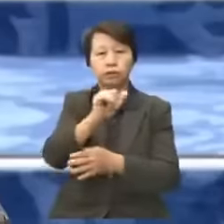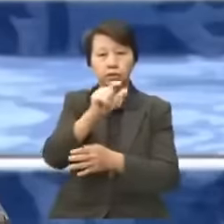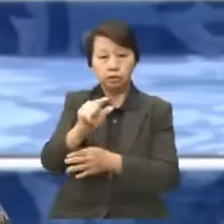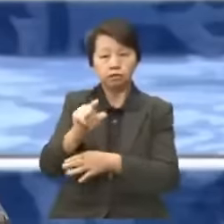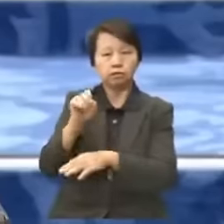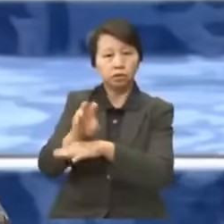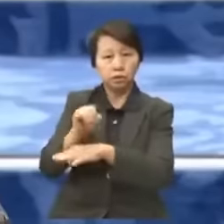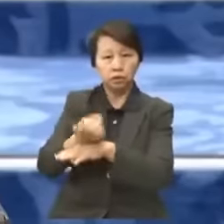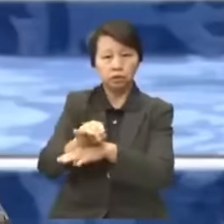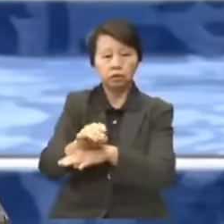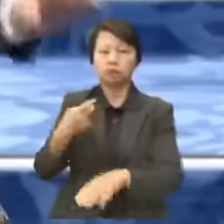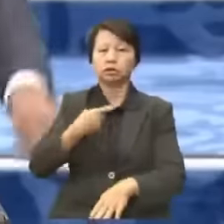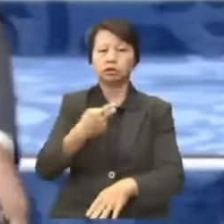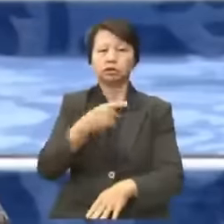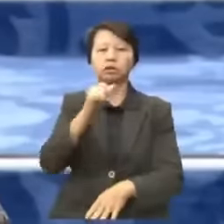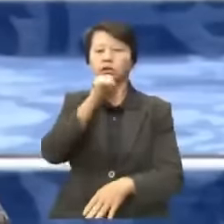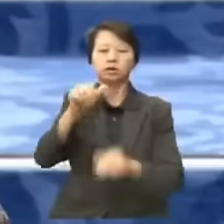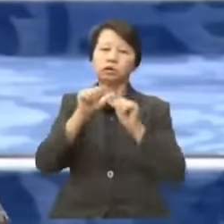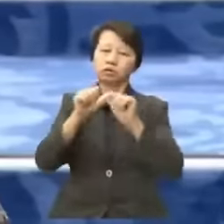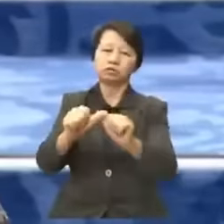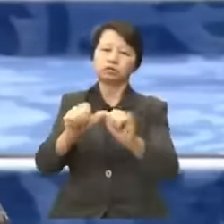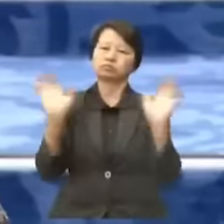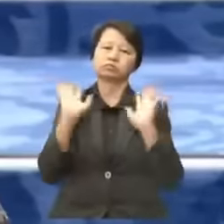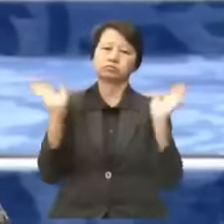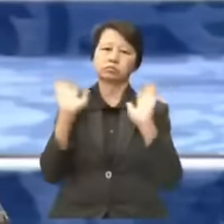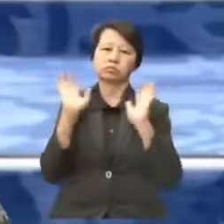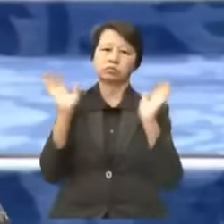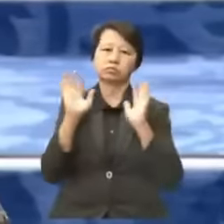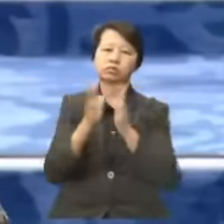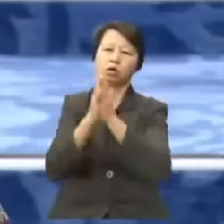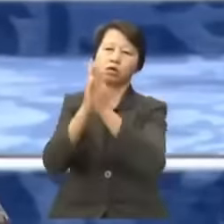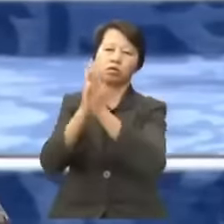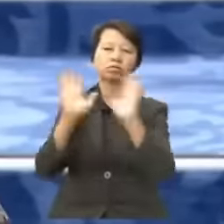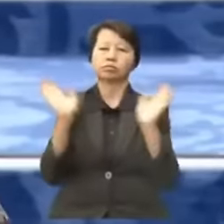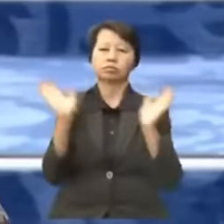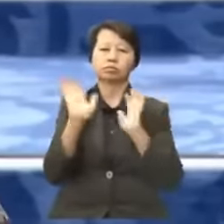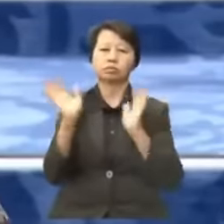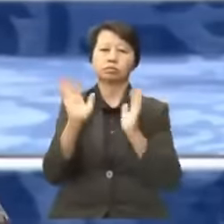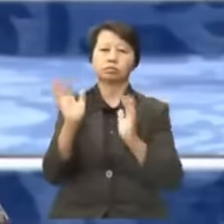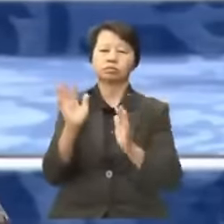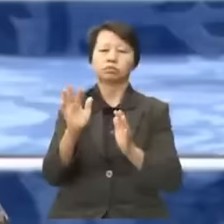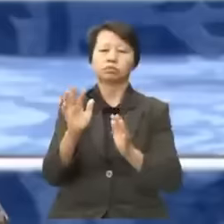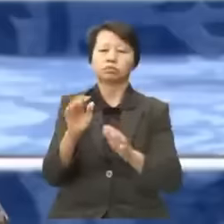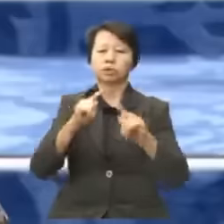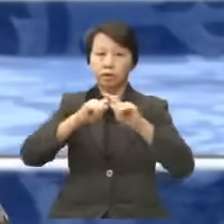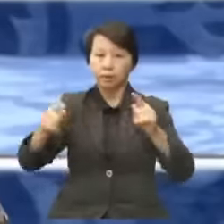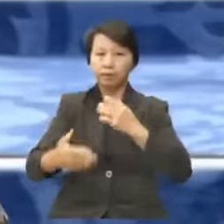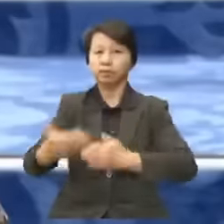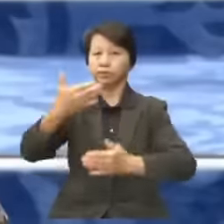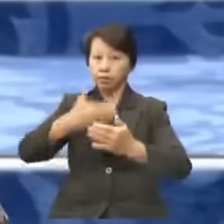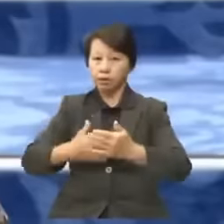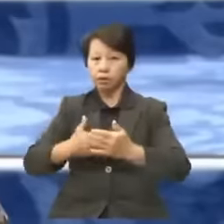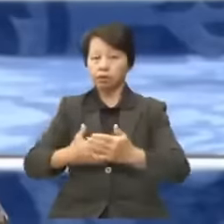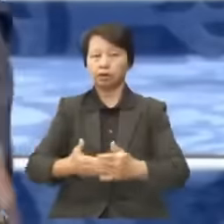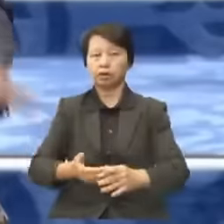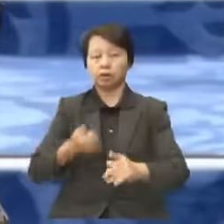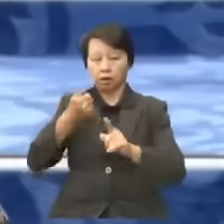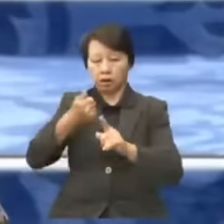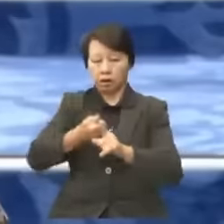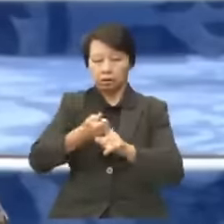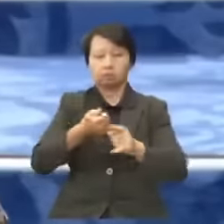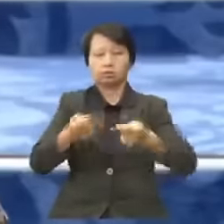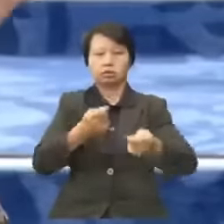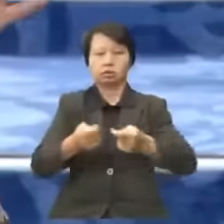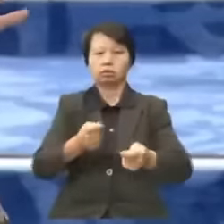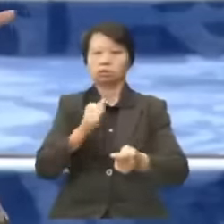bahawa kita tidak meneruskan rayuan sebaliknya arahan pentadbiran